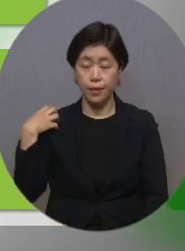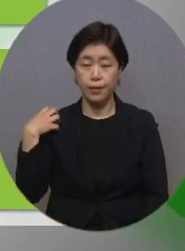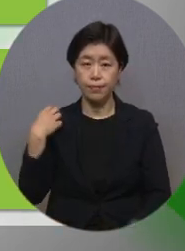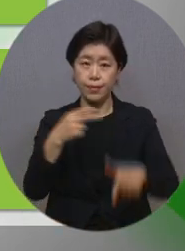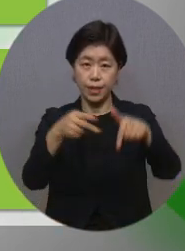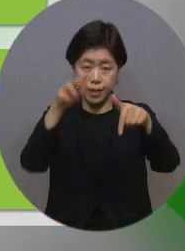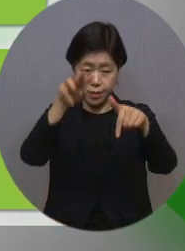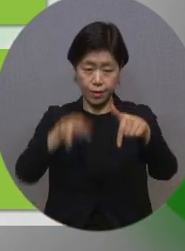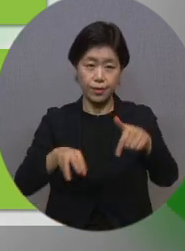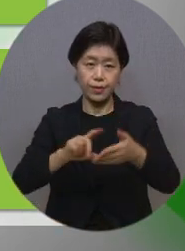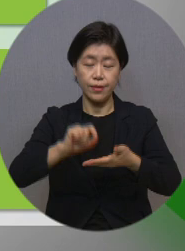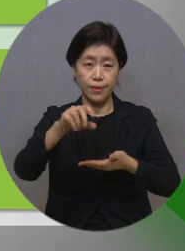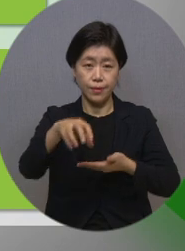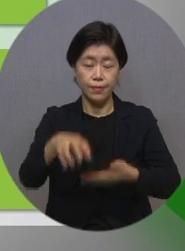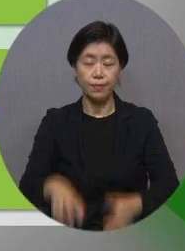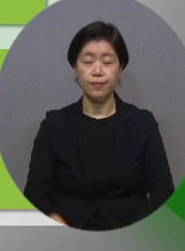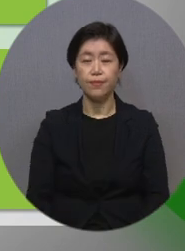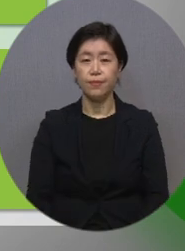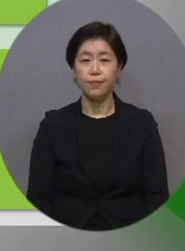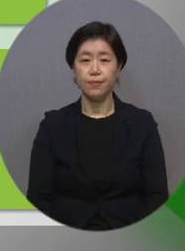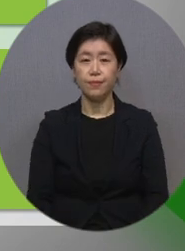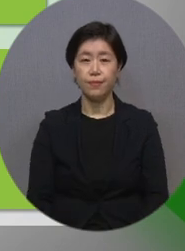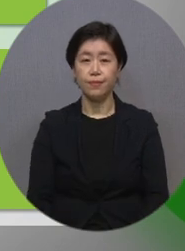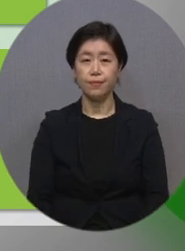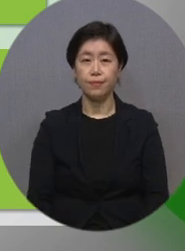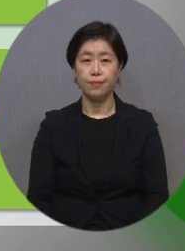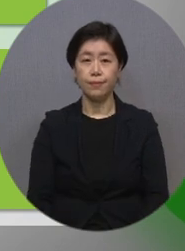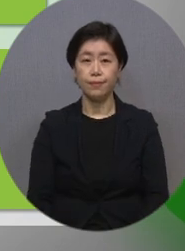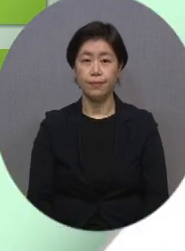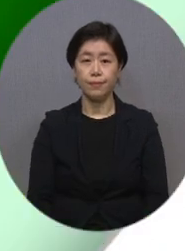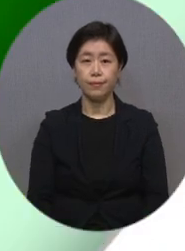지사는 인천지사입니다.